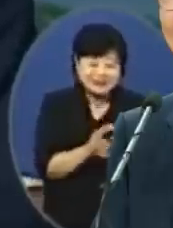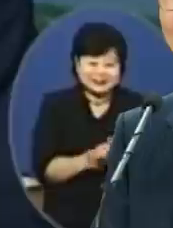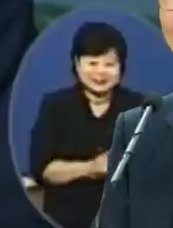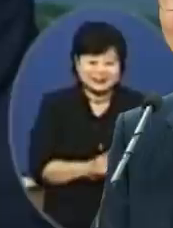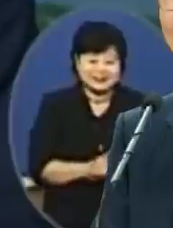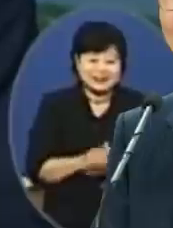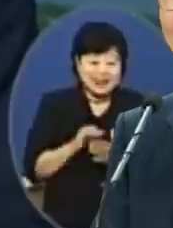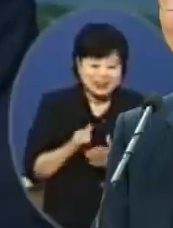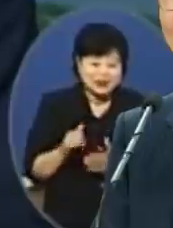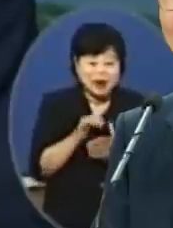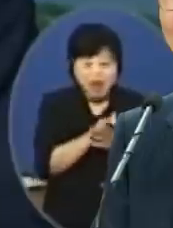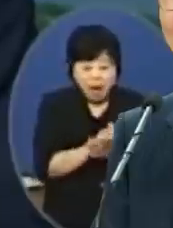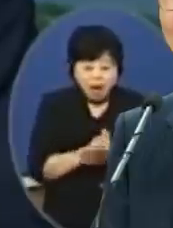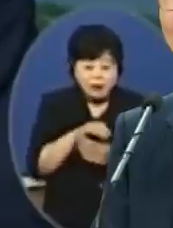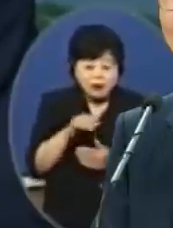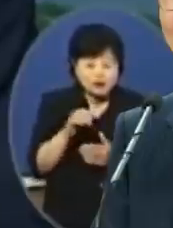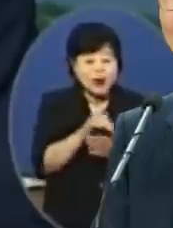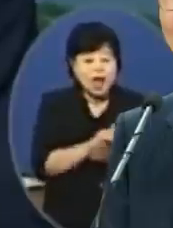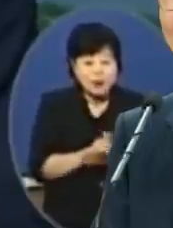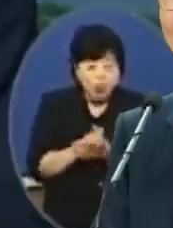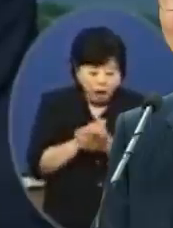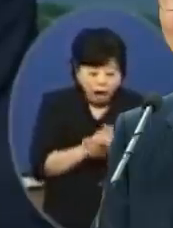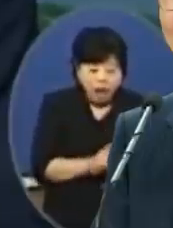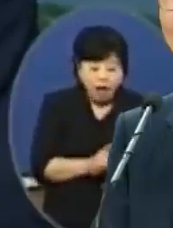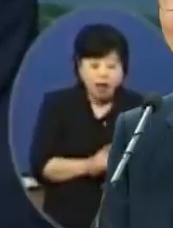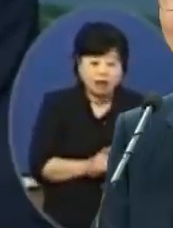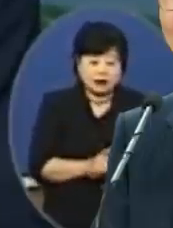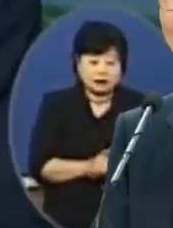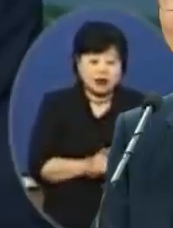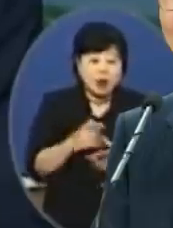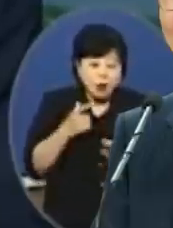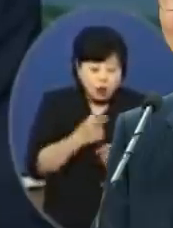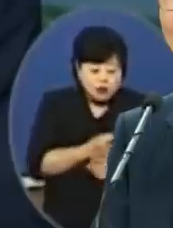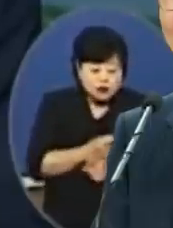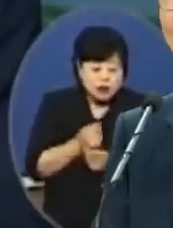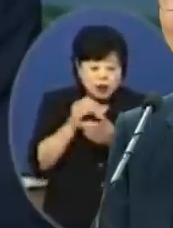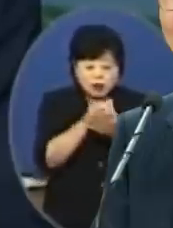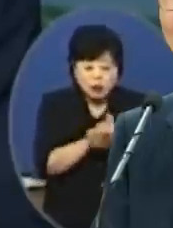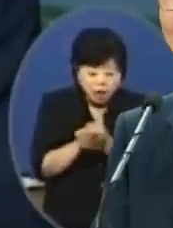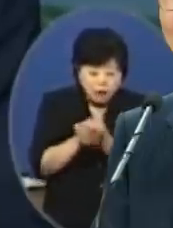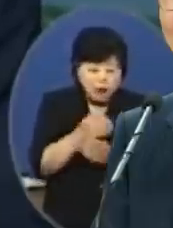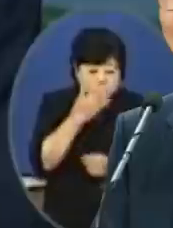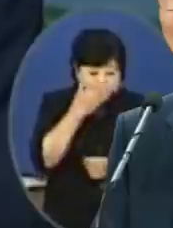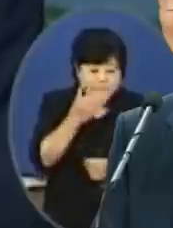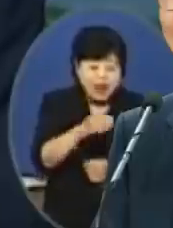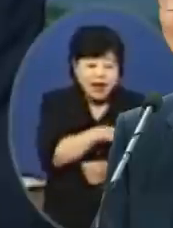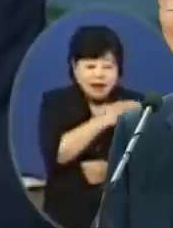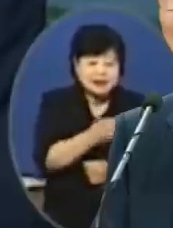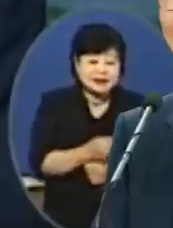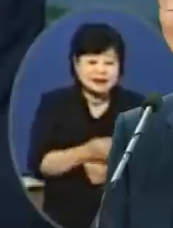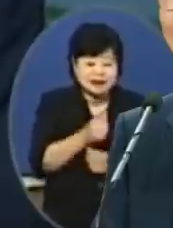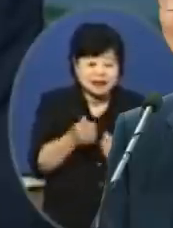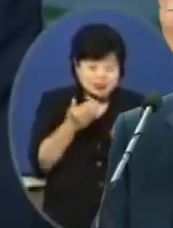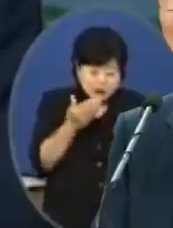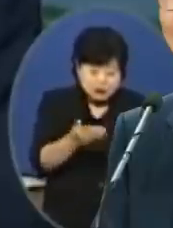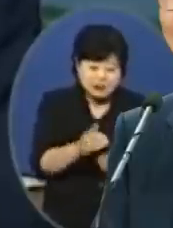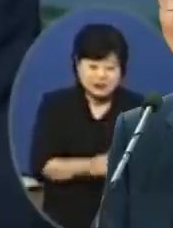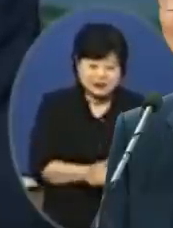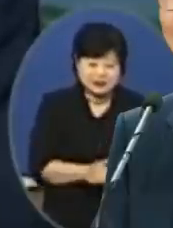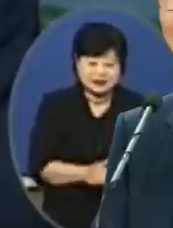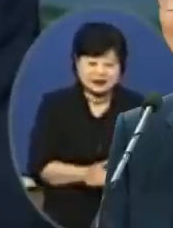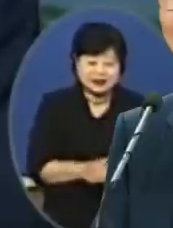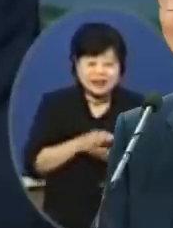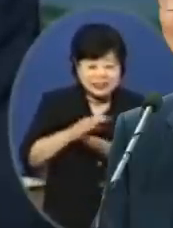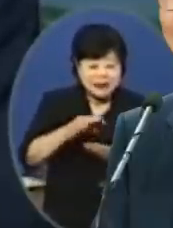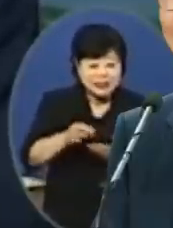가족들과 화목하고 이웃과 화목하고 심지어는 원수하고도 화목할 수 있는 능력을 하나님이 주시고 있으니